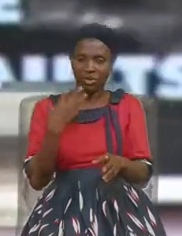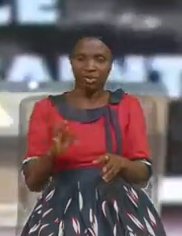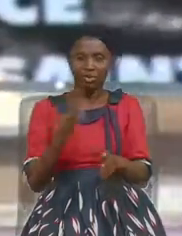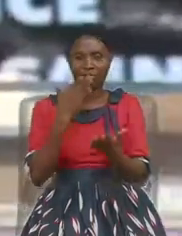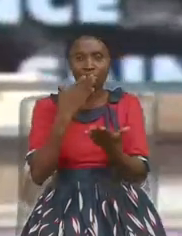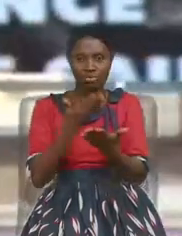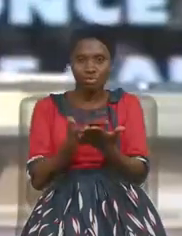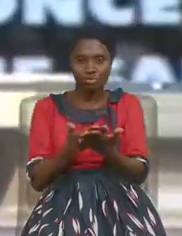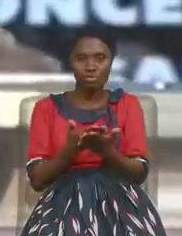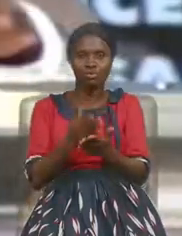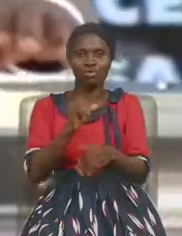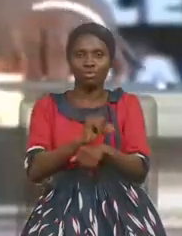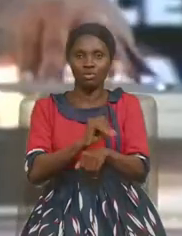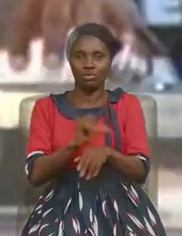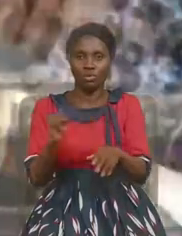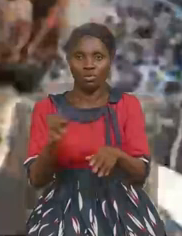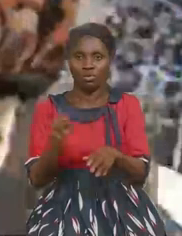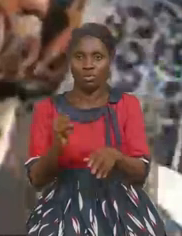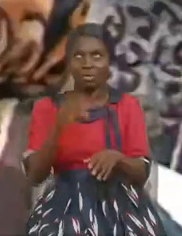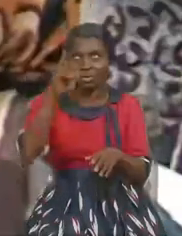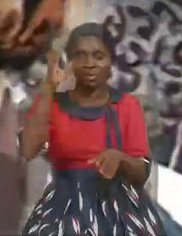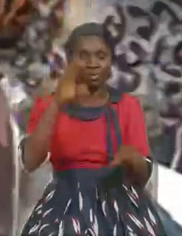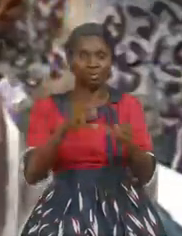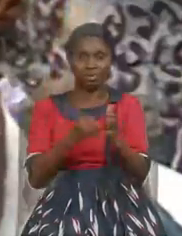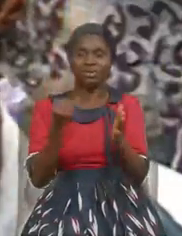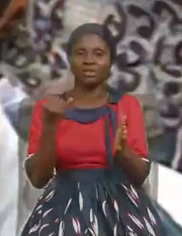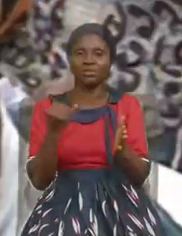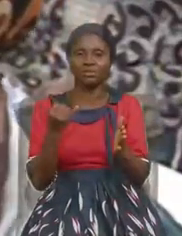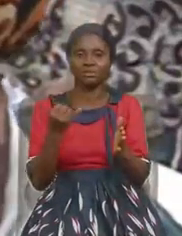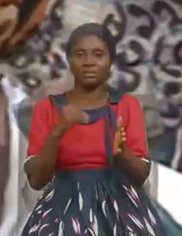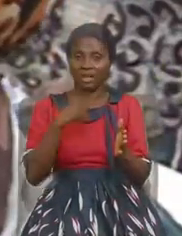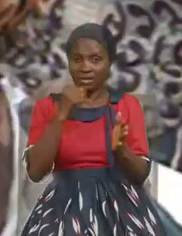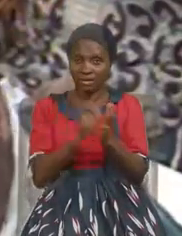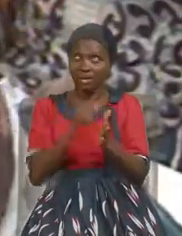œuvres. Il le fera. J'ai dit il le fera.